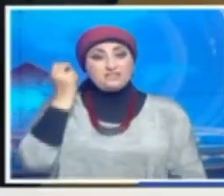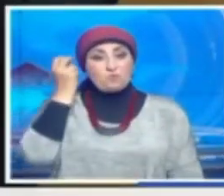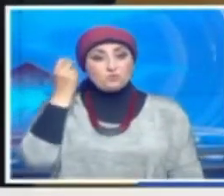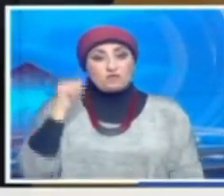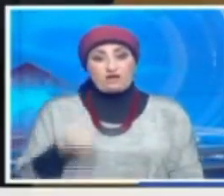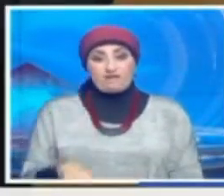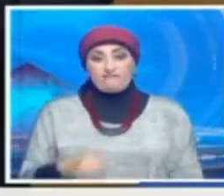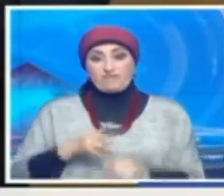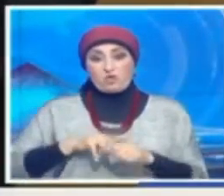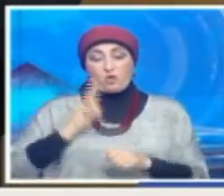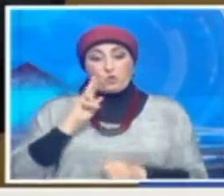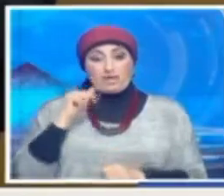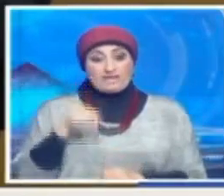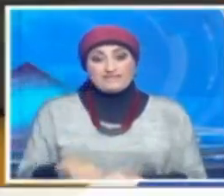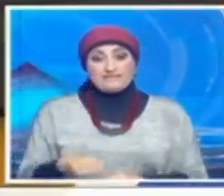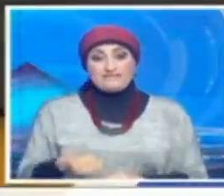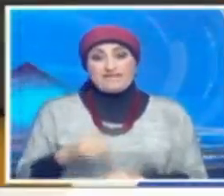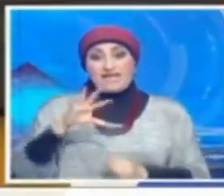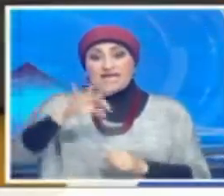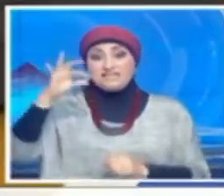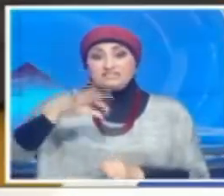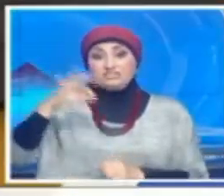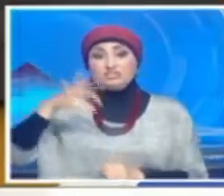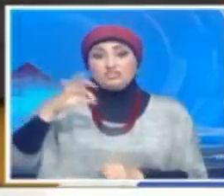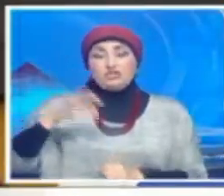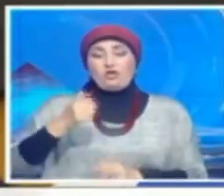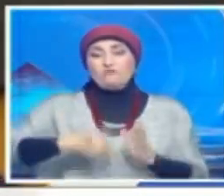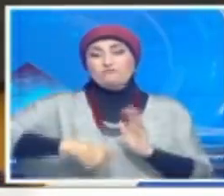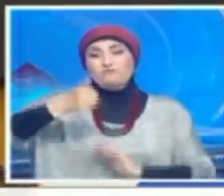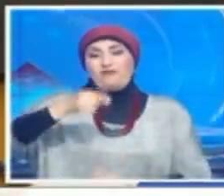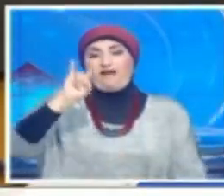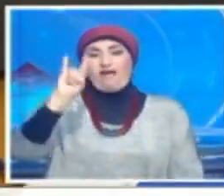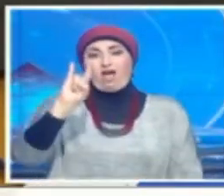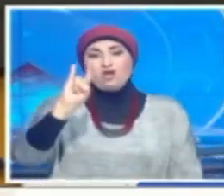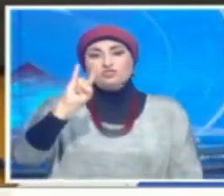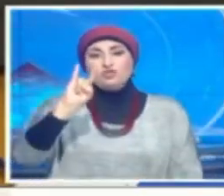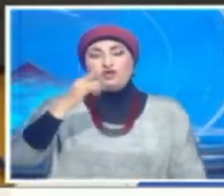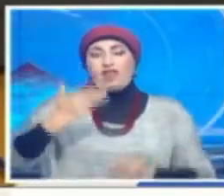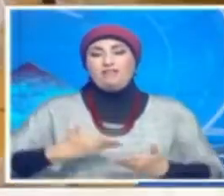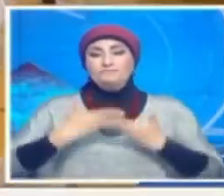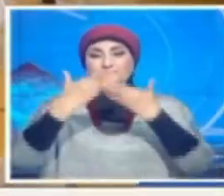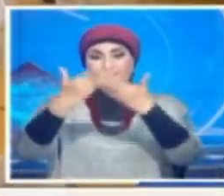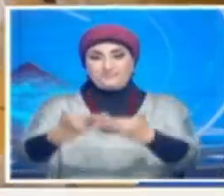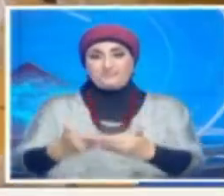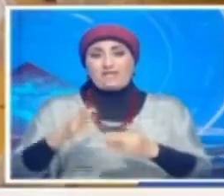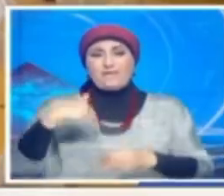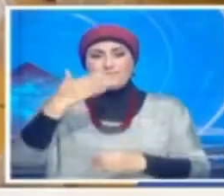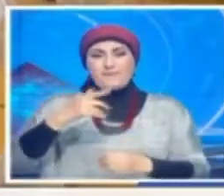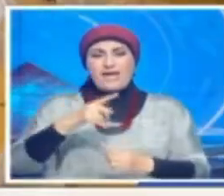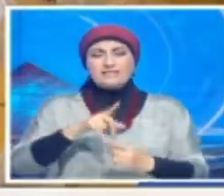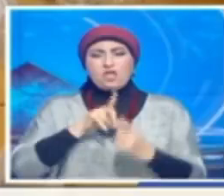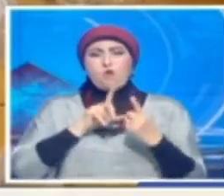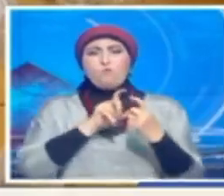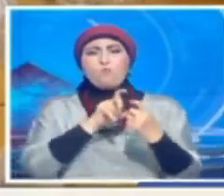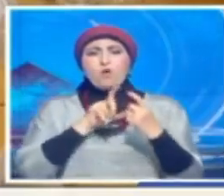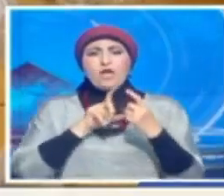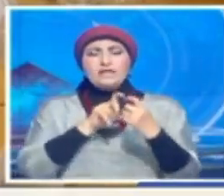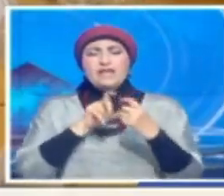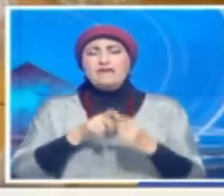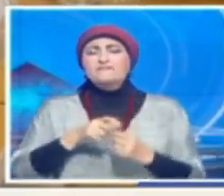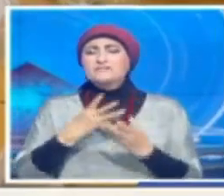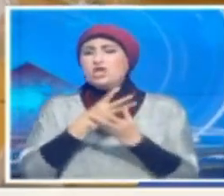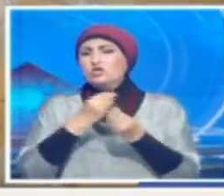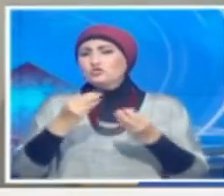والأدباء، حيث يتم اختيار الفائزين للعشر جوائز من الدولة بعد منافسة قوية بين